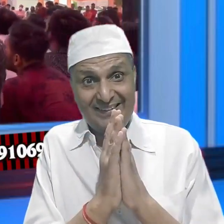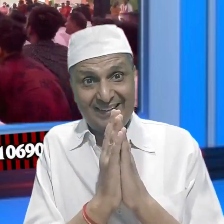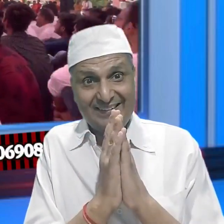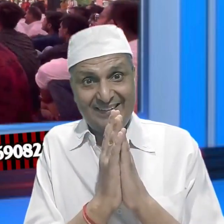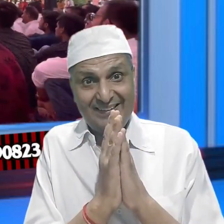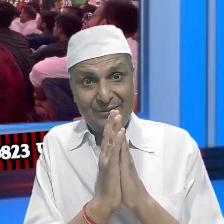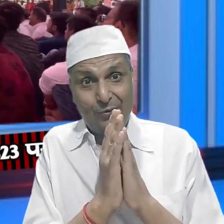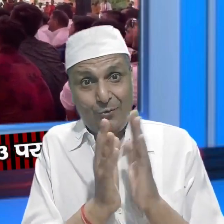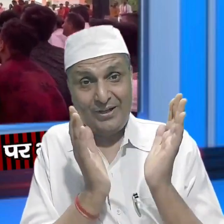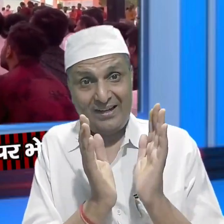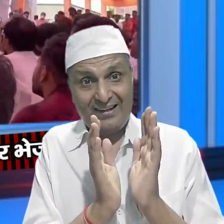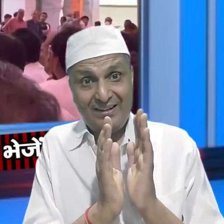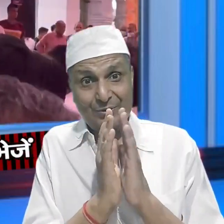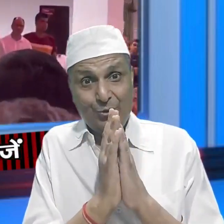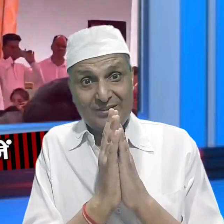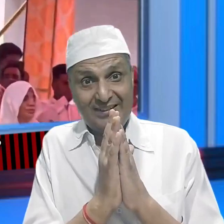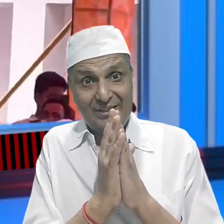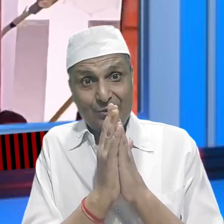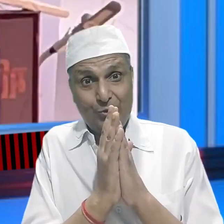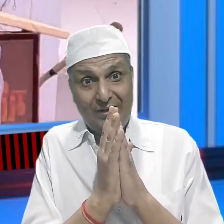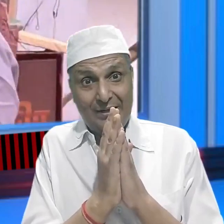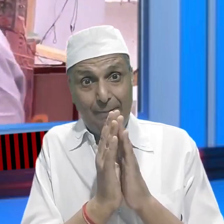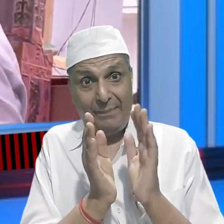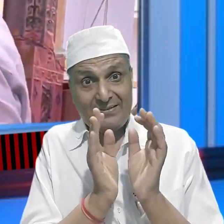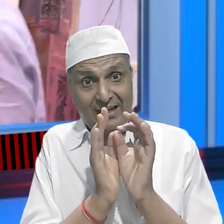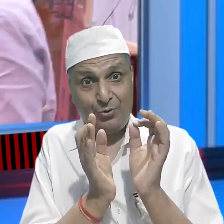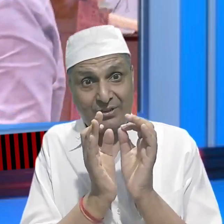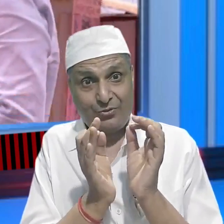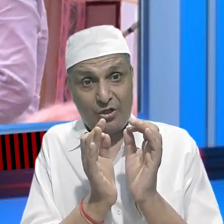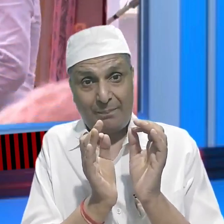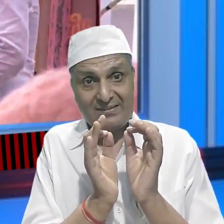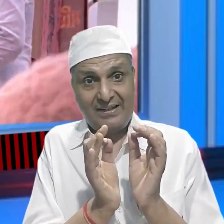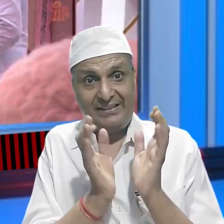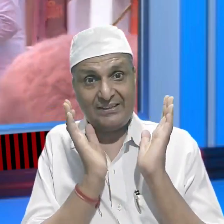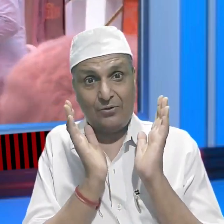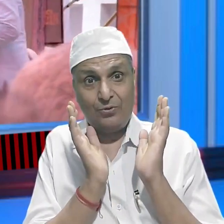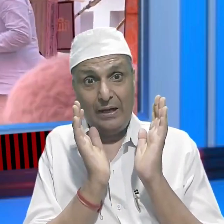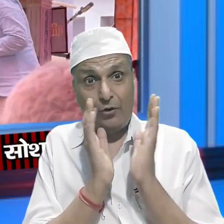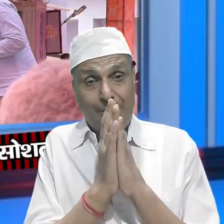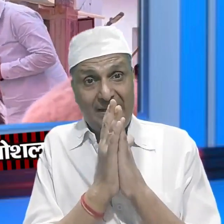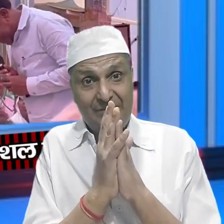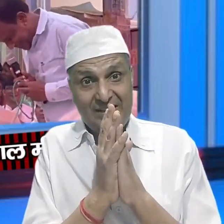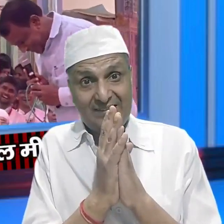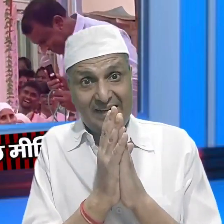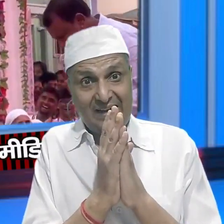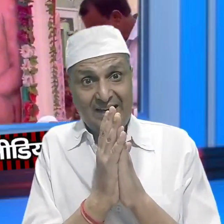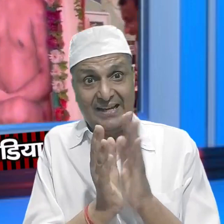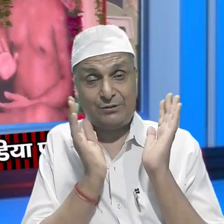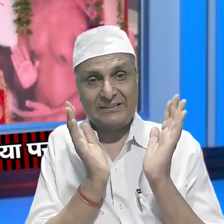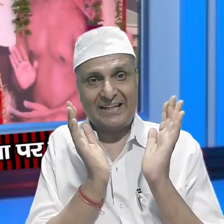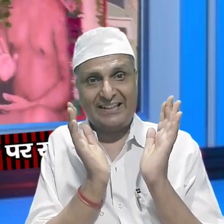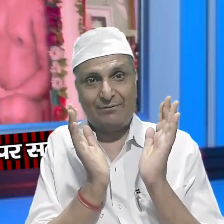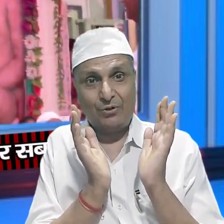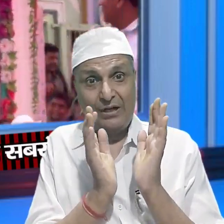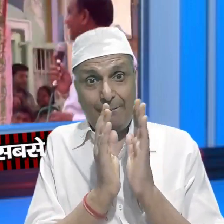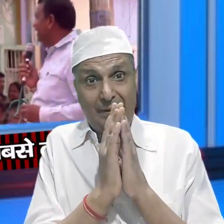अपनी अर्जी लगा दी। उन्होंने कहा गुरुवर से, गुरुवर मैं साधु संतों के पास नहीं जाता हूं क्योंकि मेरी विचारधारा अलग है,